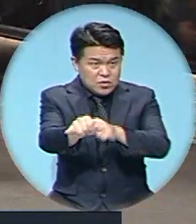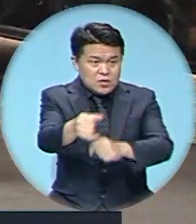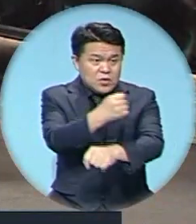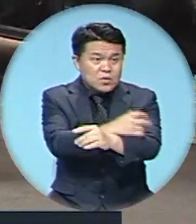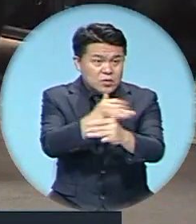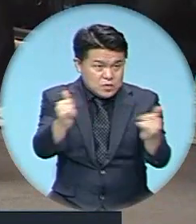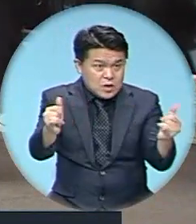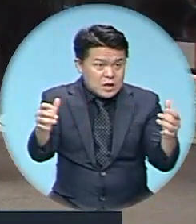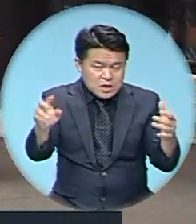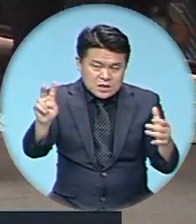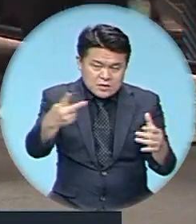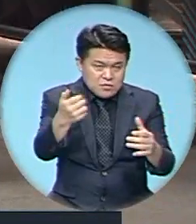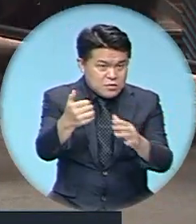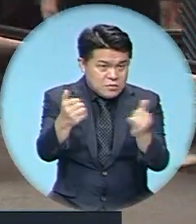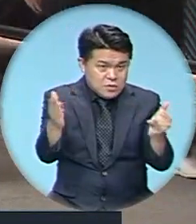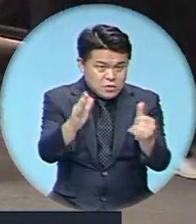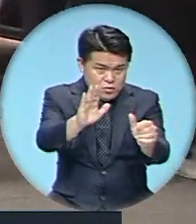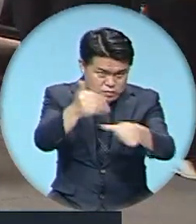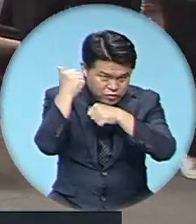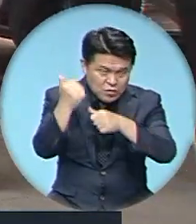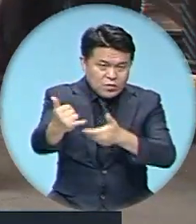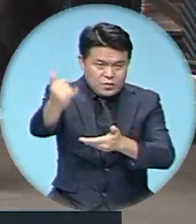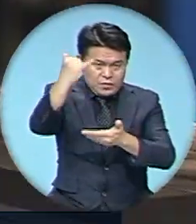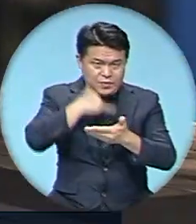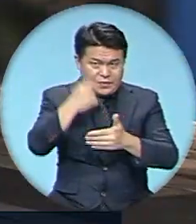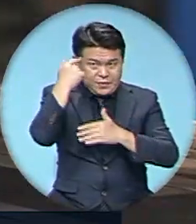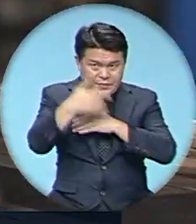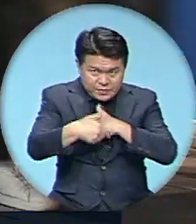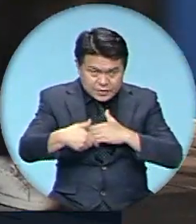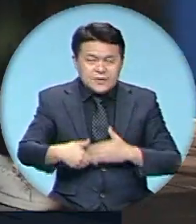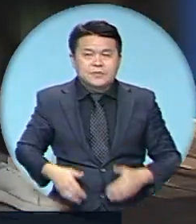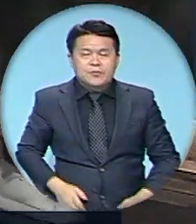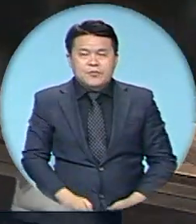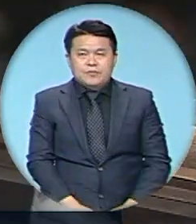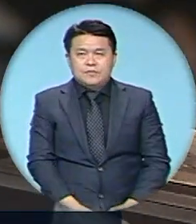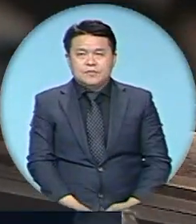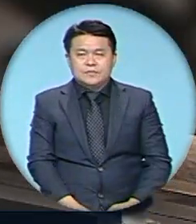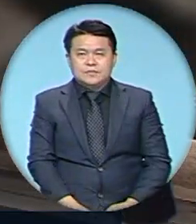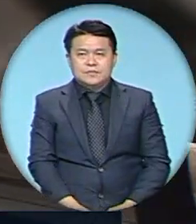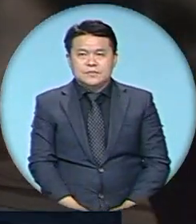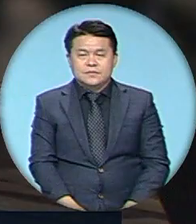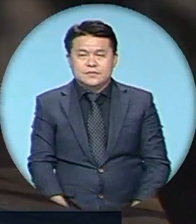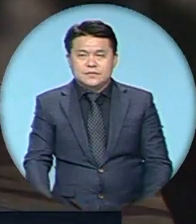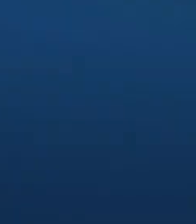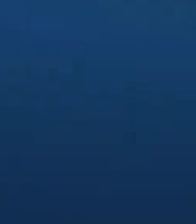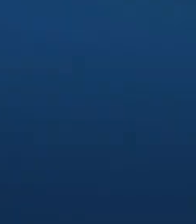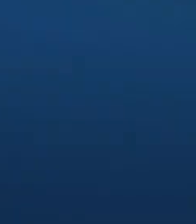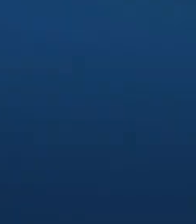국민 290여 명을 데려올 예정이라고 밝혔습니다. SBS 김영래입니다.